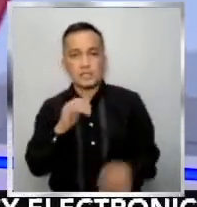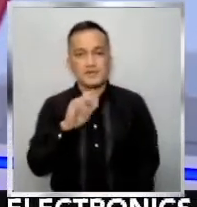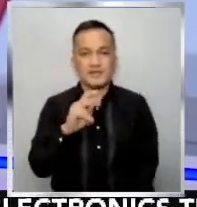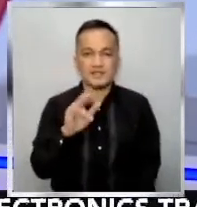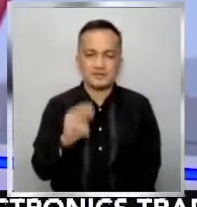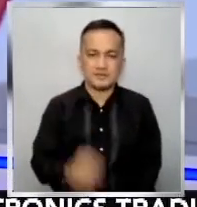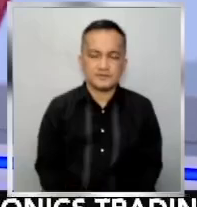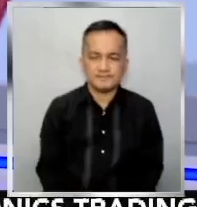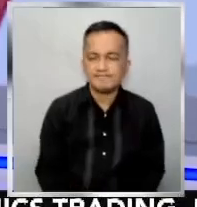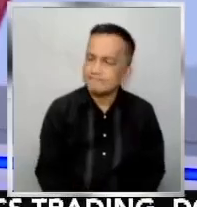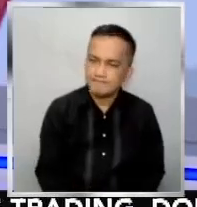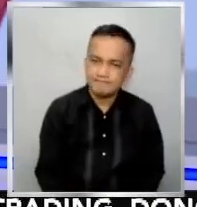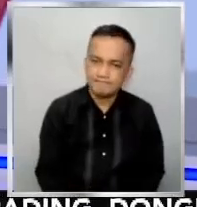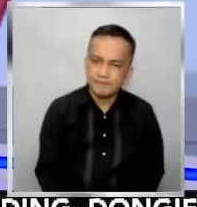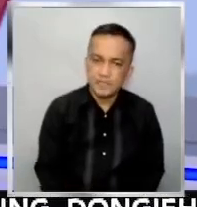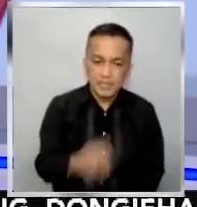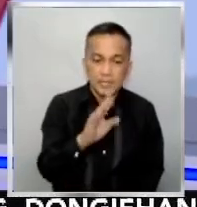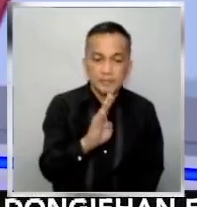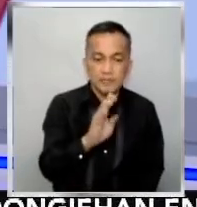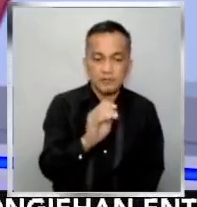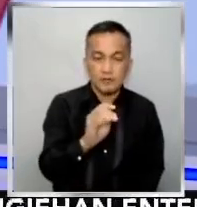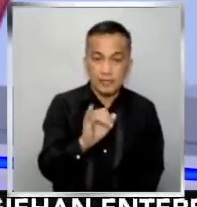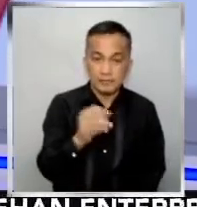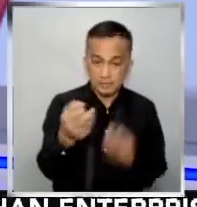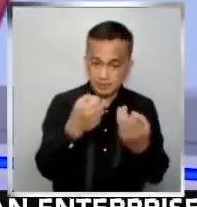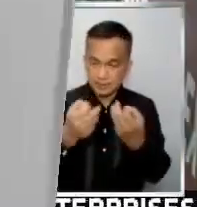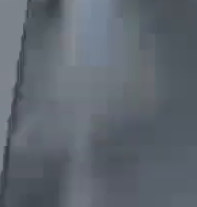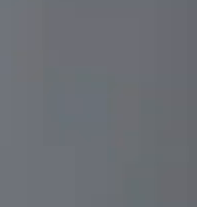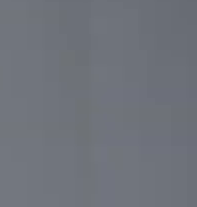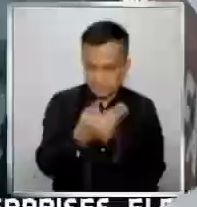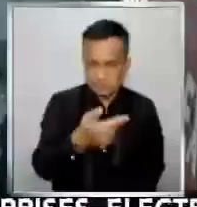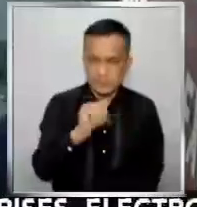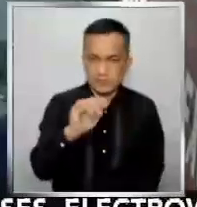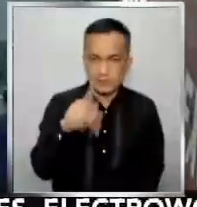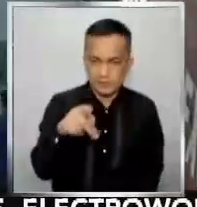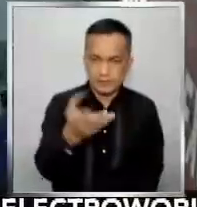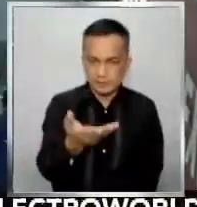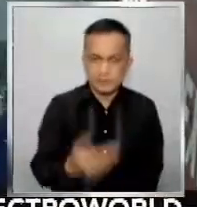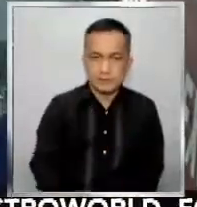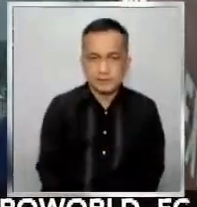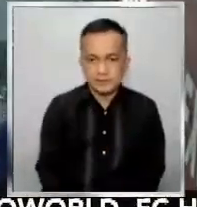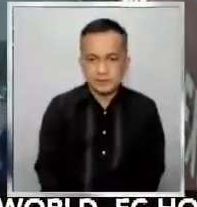paliwanag ng Bureau of Immigration sa pagtutok ni JP Soriano.